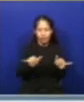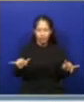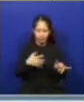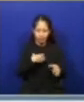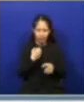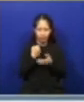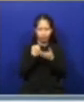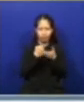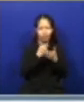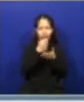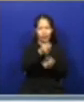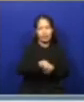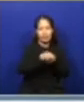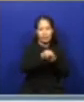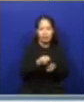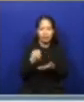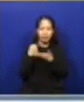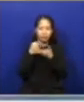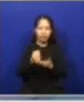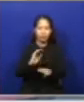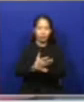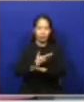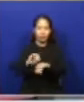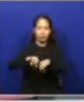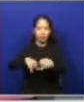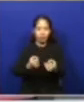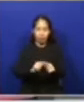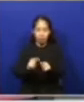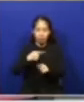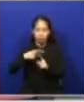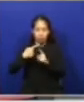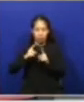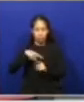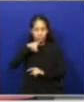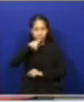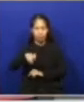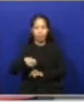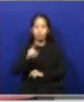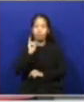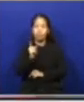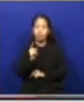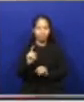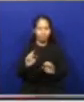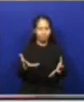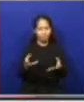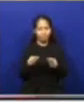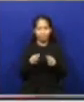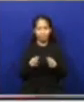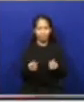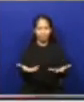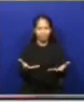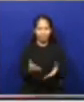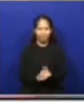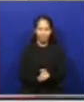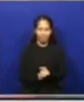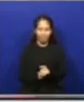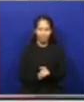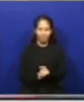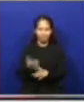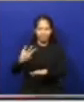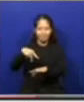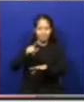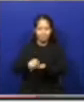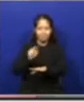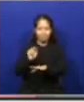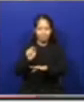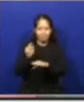จะเยียวยาผู้ประกอบการแต่ถามถึงรายละเอียดเราไม่มีอะไรเลยนะคะท่านประธานคะประเด็นสำคัญ